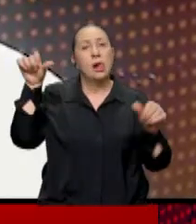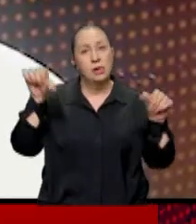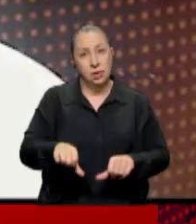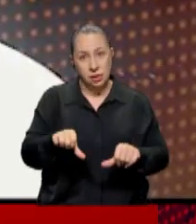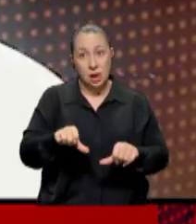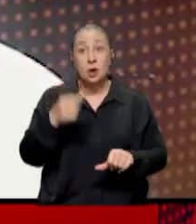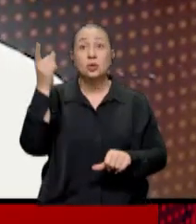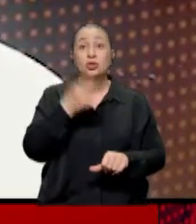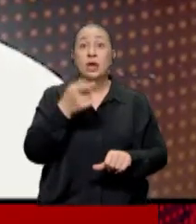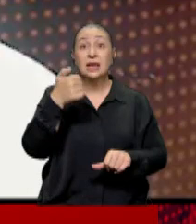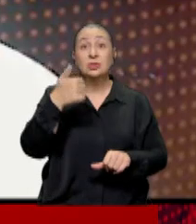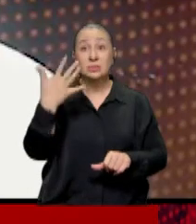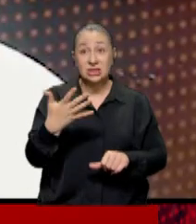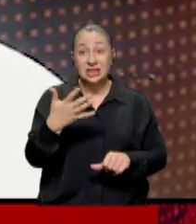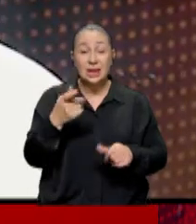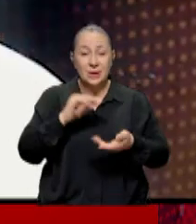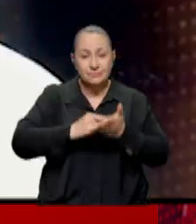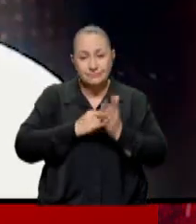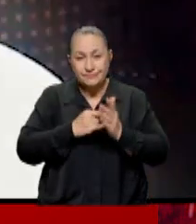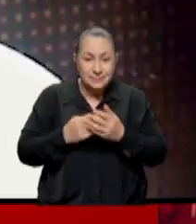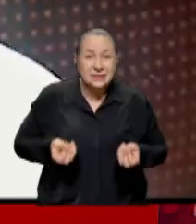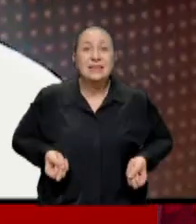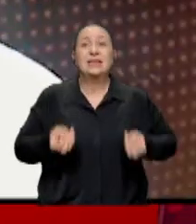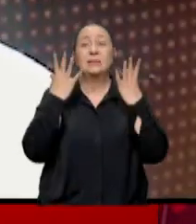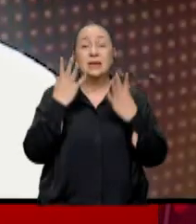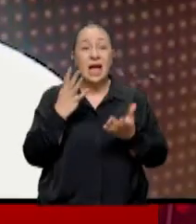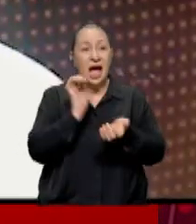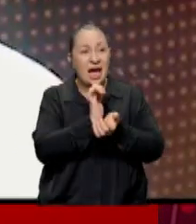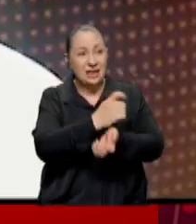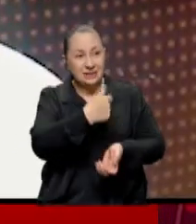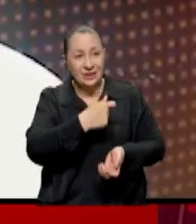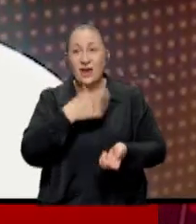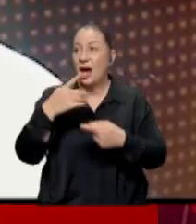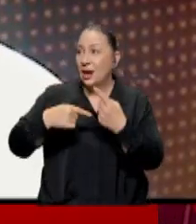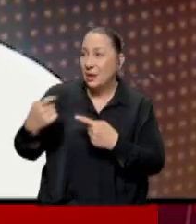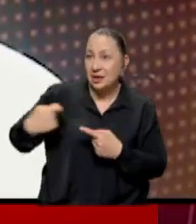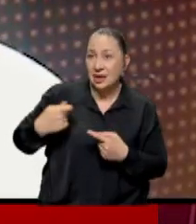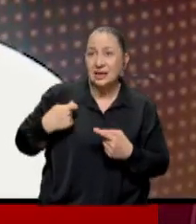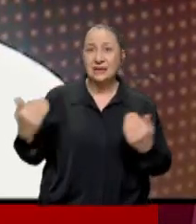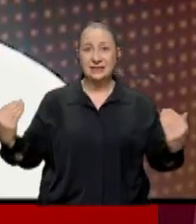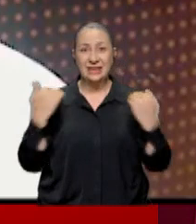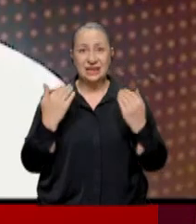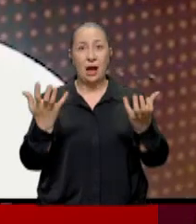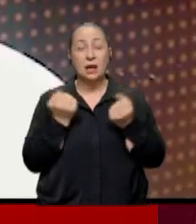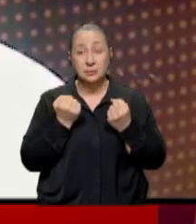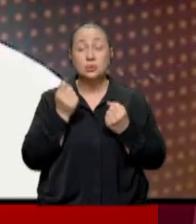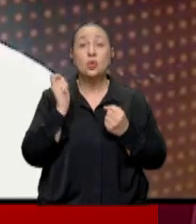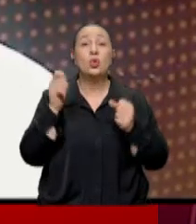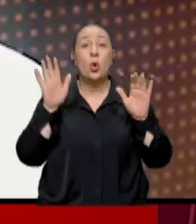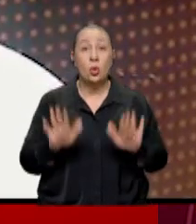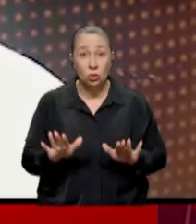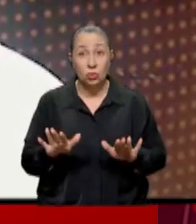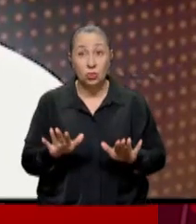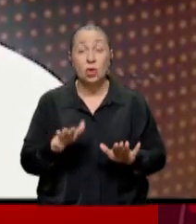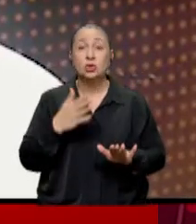zorlandığını, %65'inin geçinmekte zorlandığını, ailesinden veya bir yakınından ekonomik anlamda destek almak zorunda